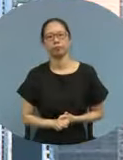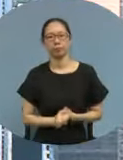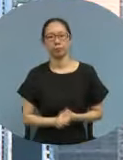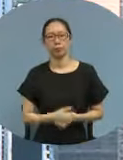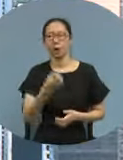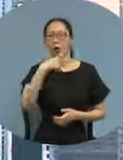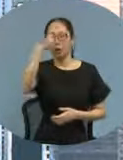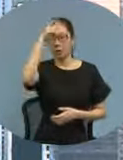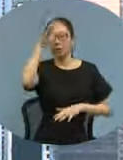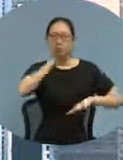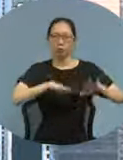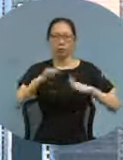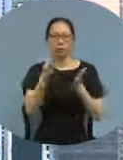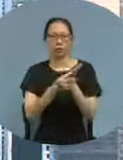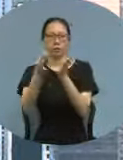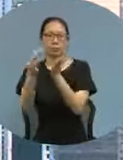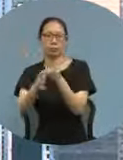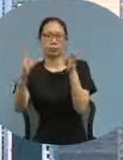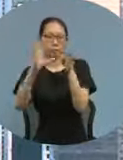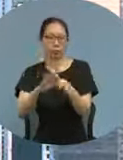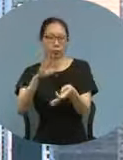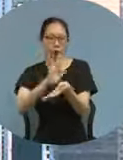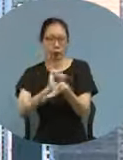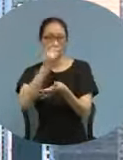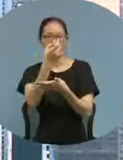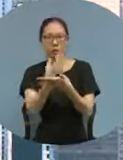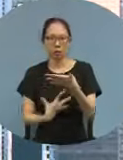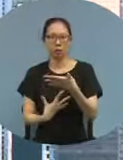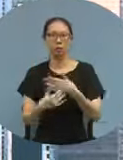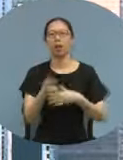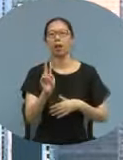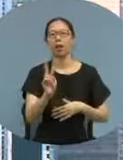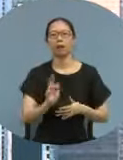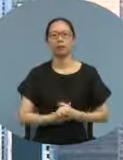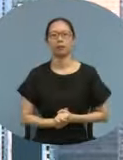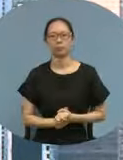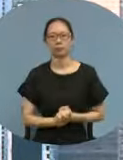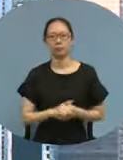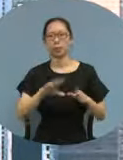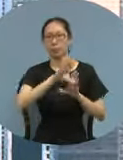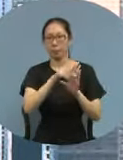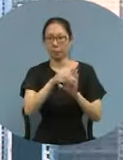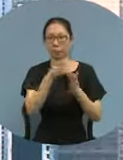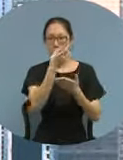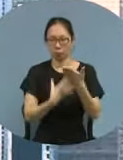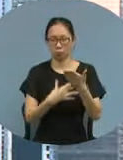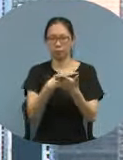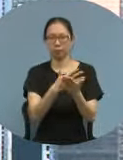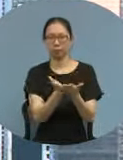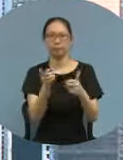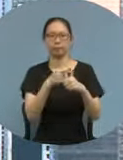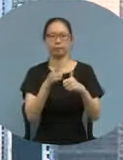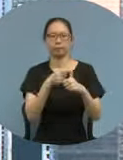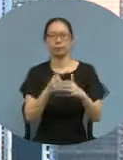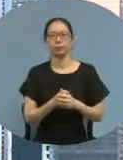嘅。特區政府喺處理跨境嚇嘅犯罪嘅原則咧都係一致嘅。咁啊，包括以下幾樣原